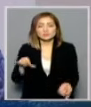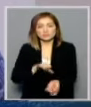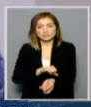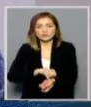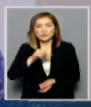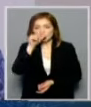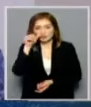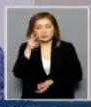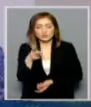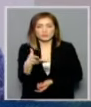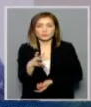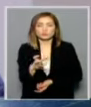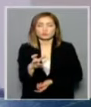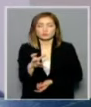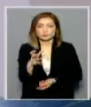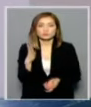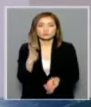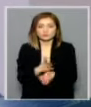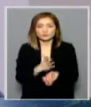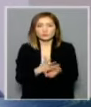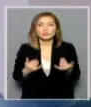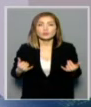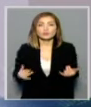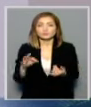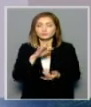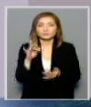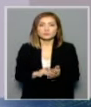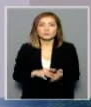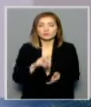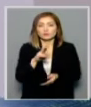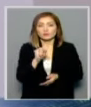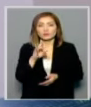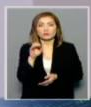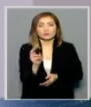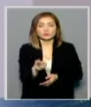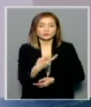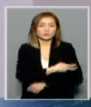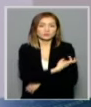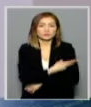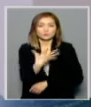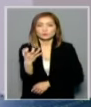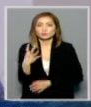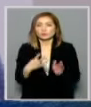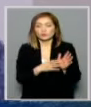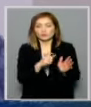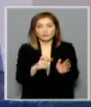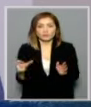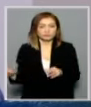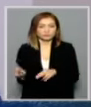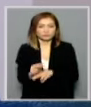затта 2 кило 500 грамм тіркелінді. Қазіргі таңда облыстық наркологиялық диспансерде 509 тұлға есепте